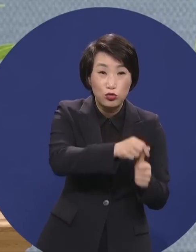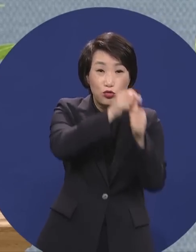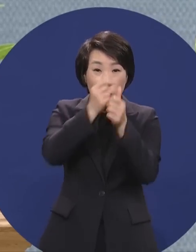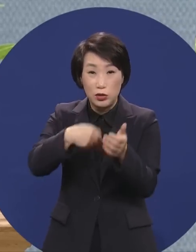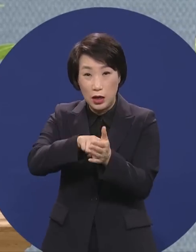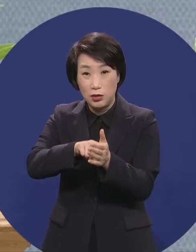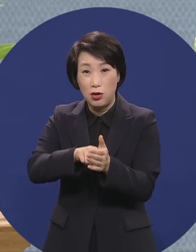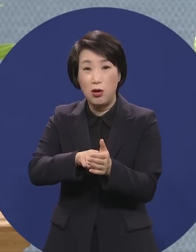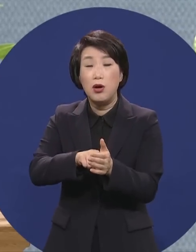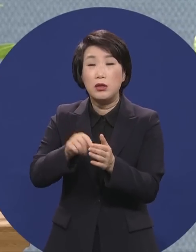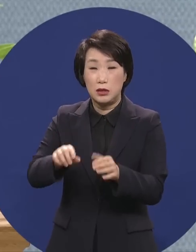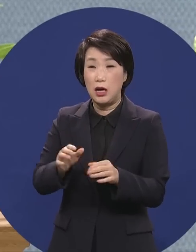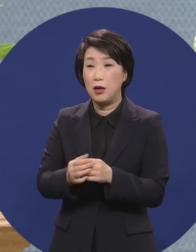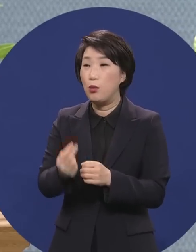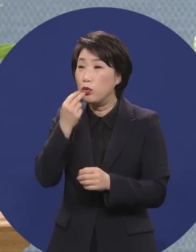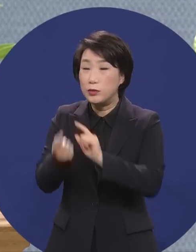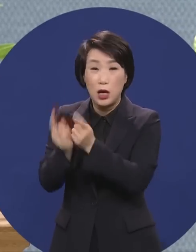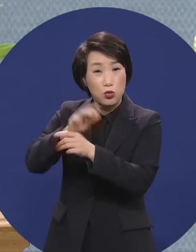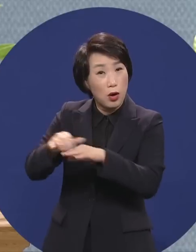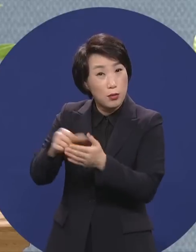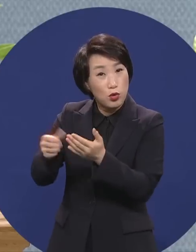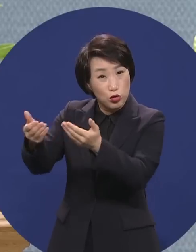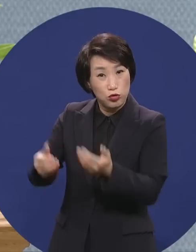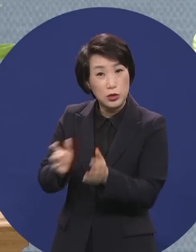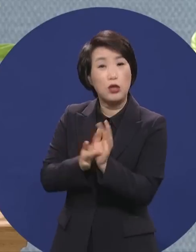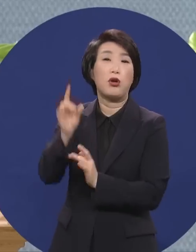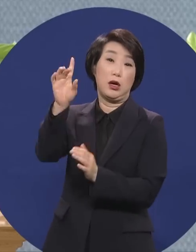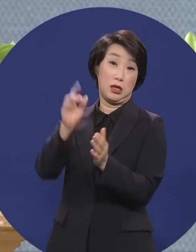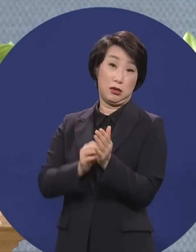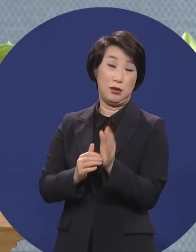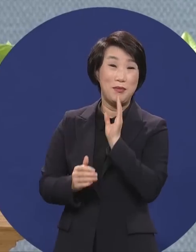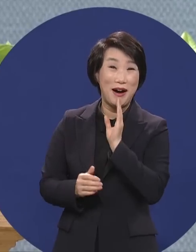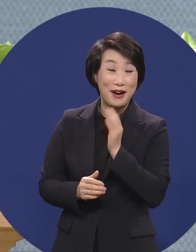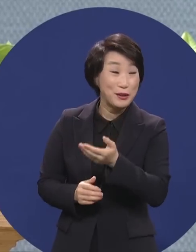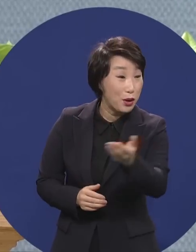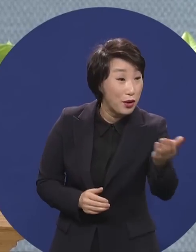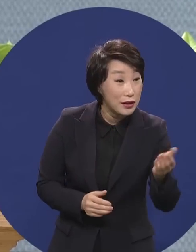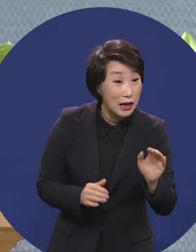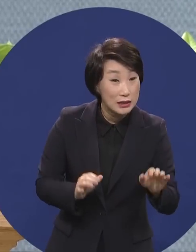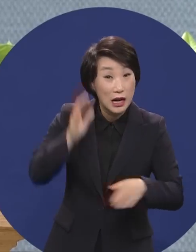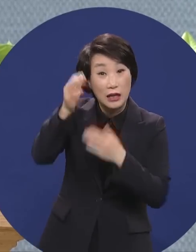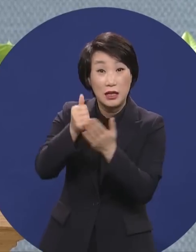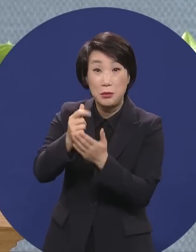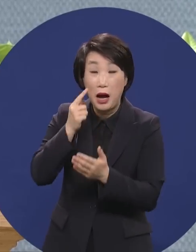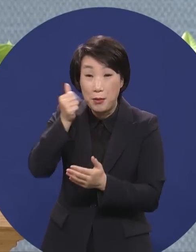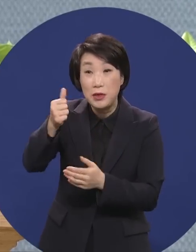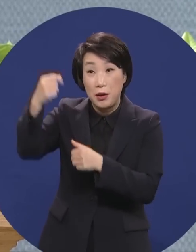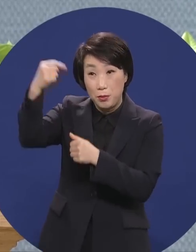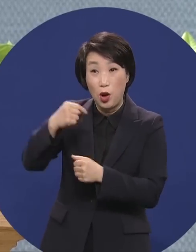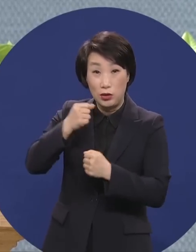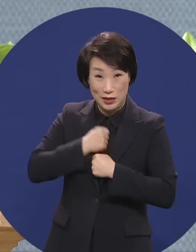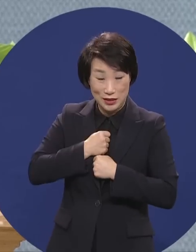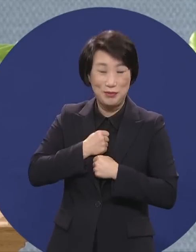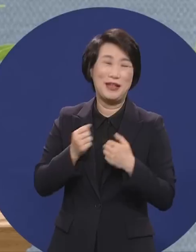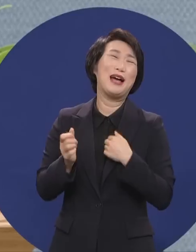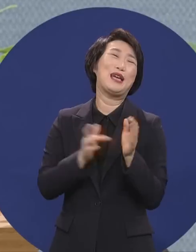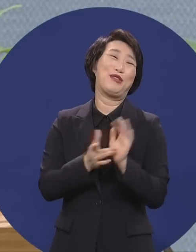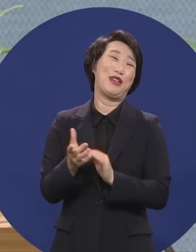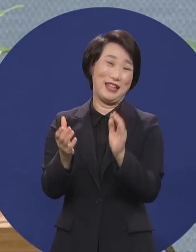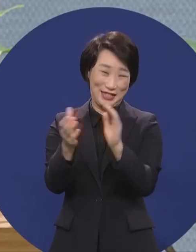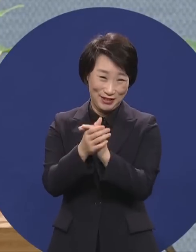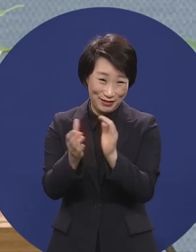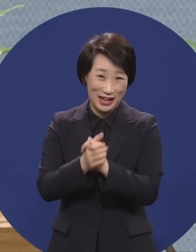대성물로 준 예수밖에 없어요. 예수께서 뭐라고 했대요? 너희가 하나님 아버지의 계명을 지키면 나의